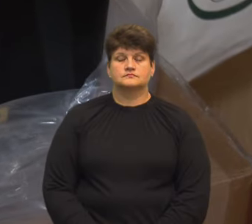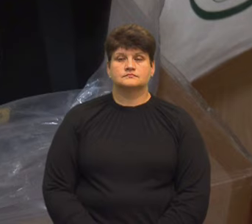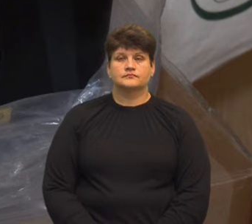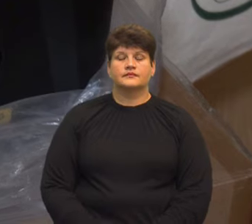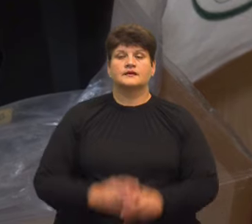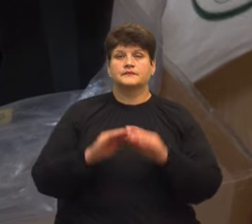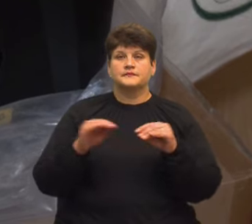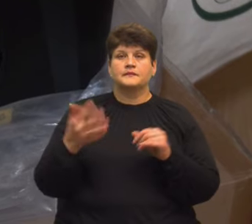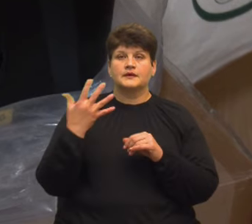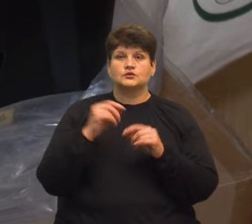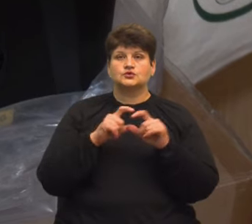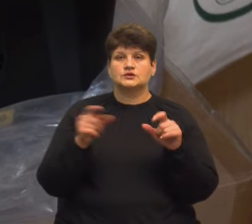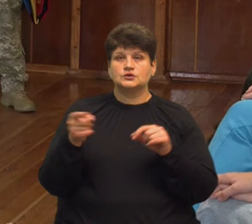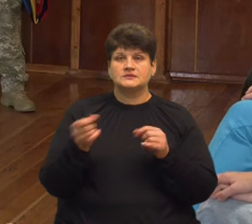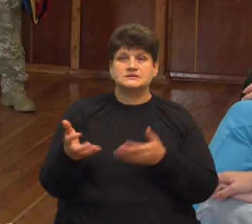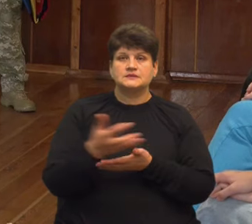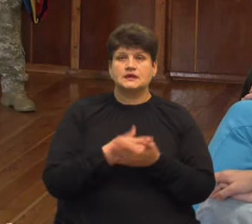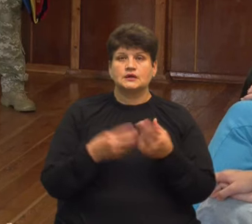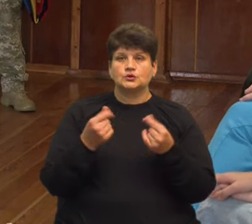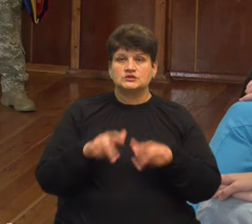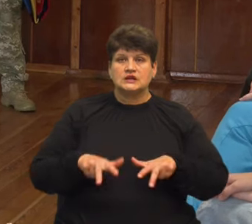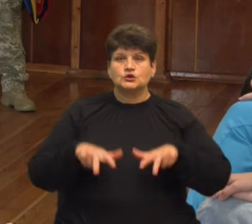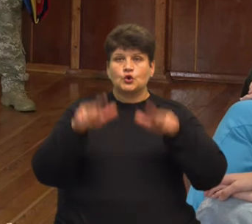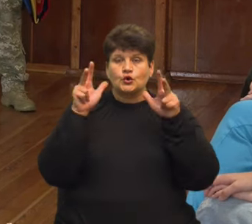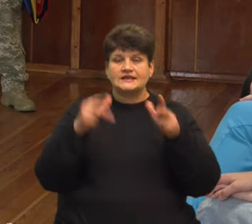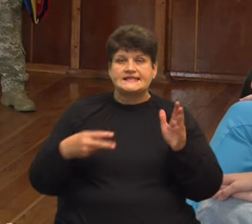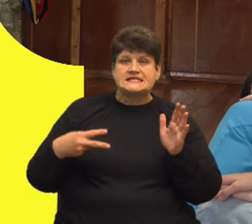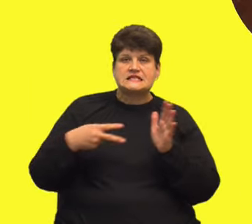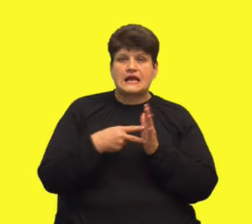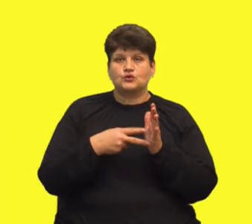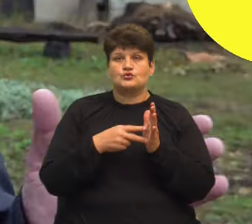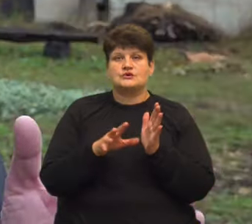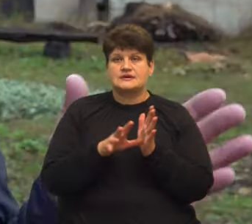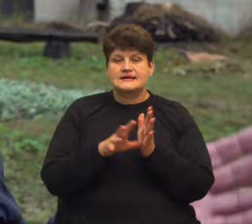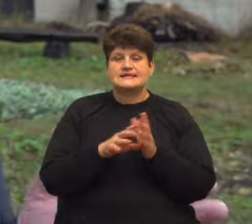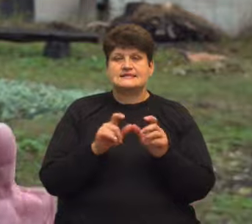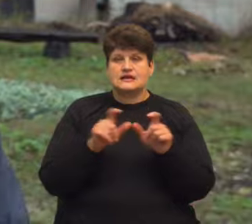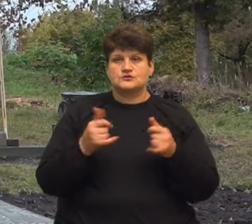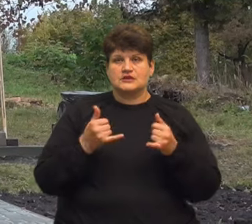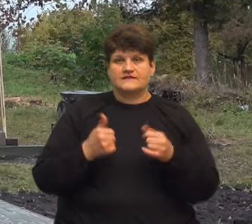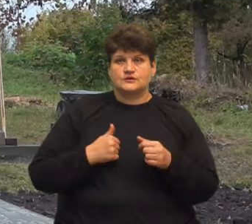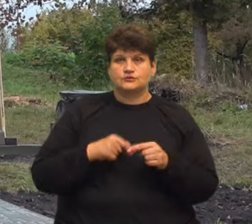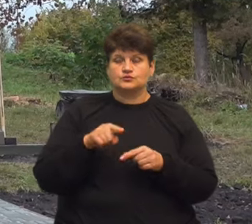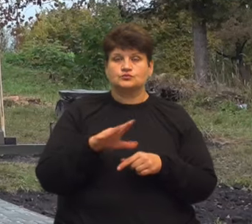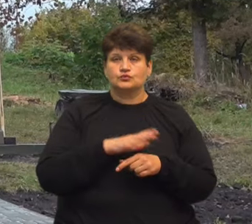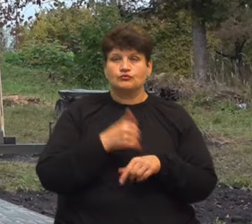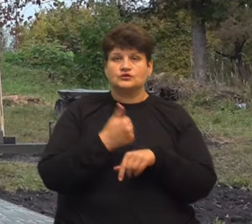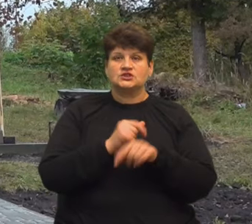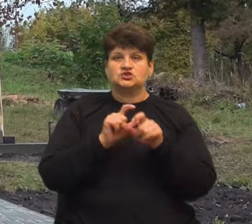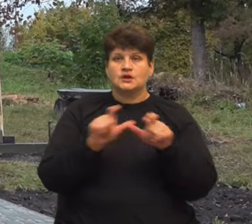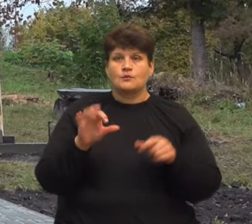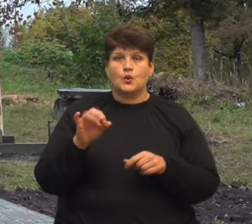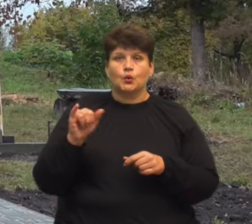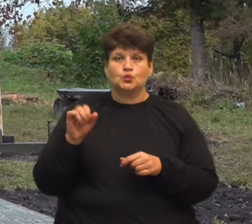Учні 5-ї школи Тернополя зібрали гроші на дрон та зарядну станцію для військових. Тут діяв головний штаб ОУН-УПА. У селі